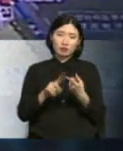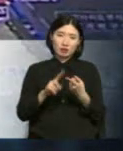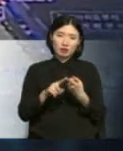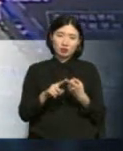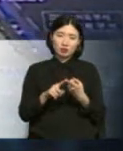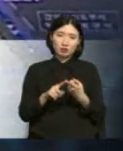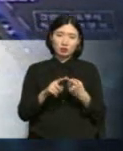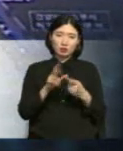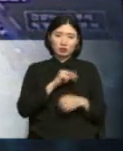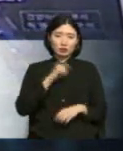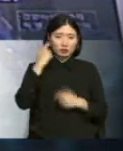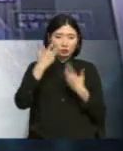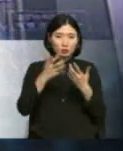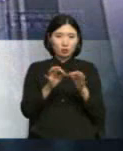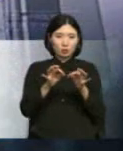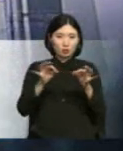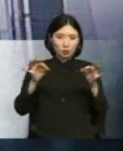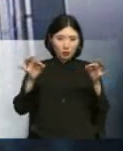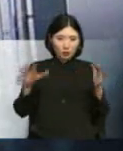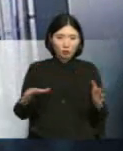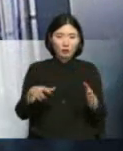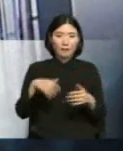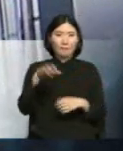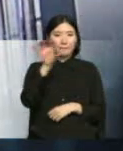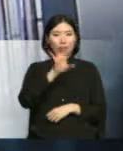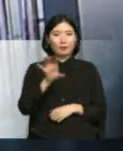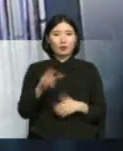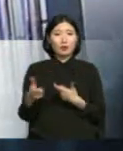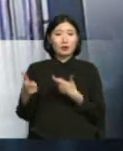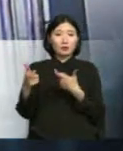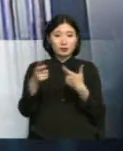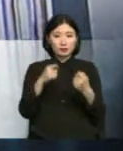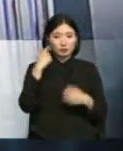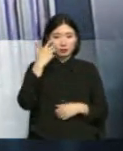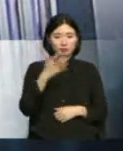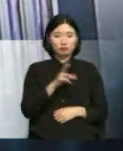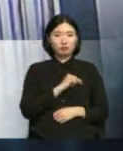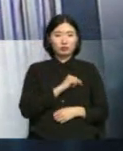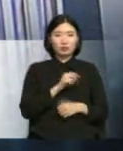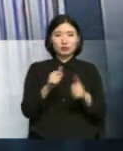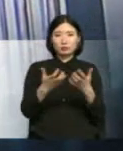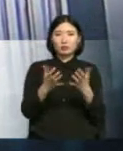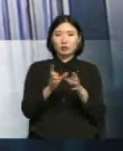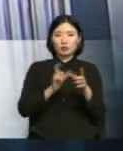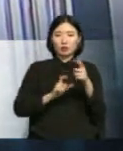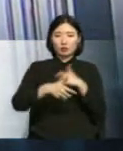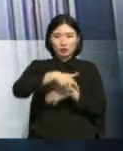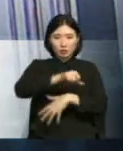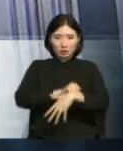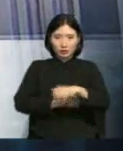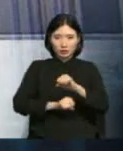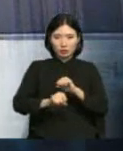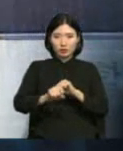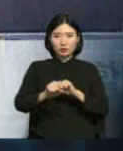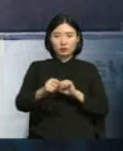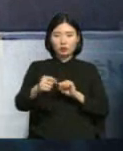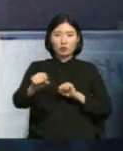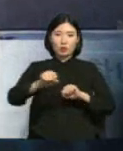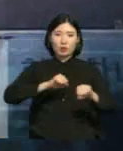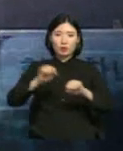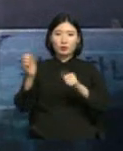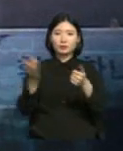이어졌습니다. 수년간 반복되고 있는 같은 질문들인데 의원들은 집행부에 좀 더 적극적인 대응을